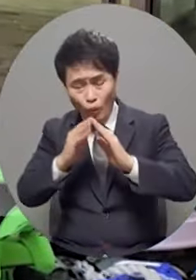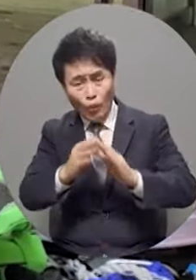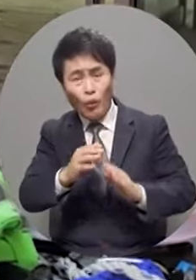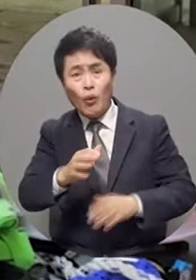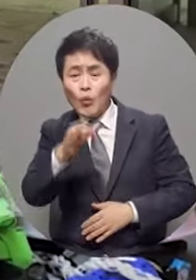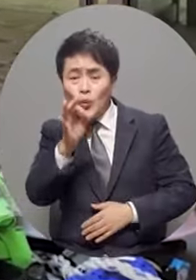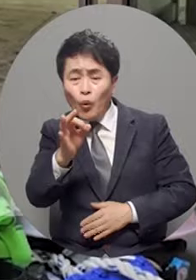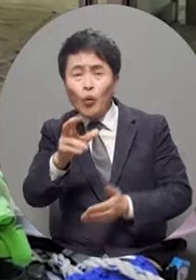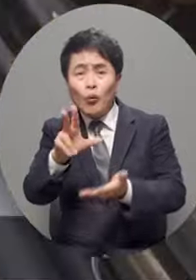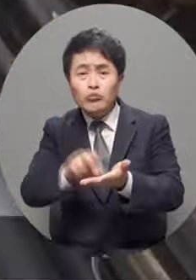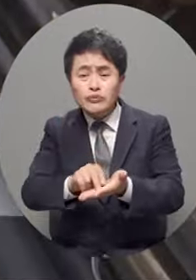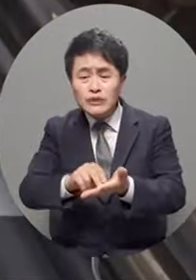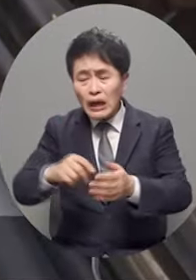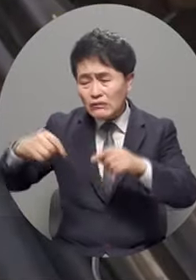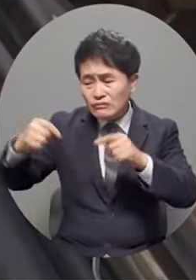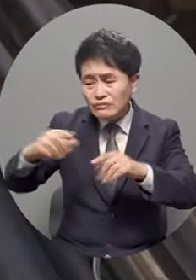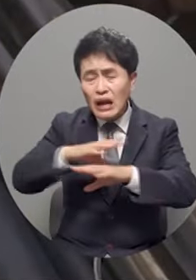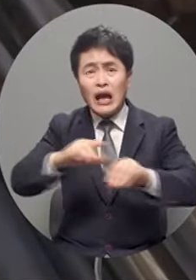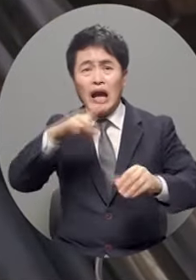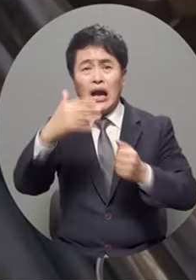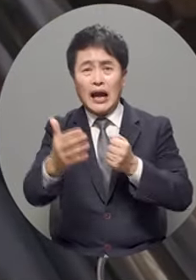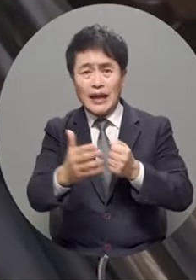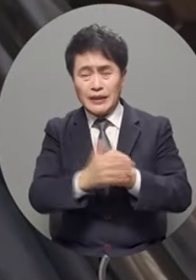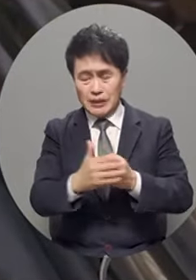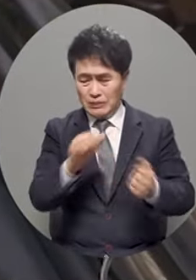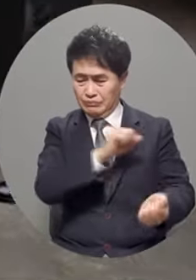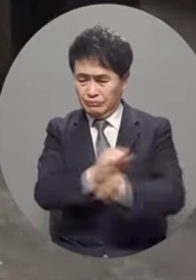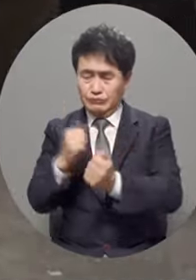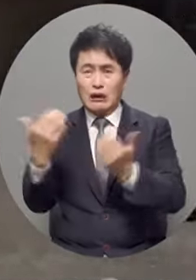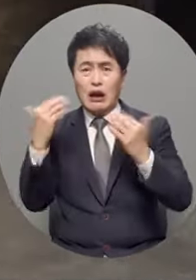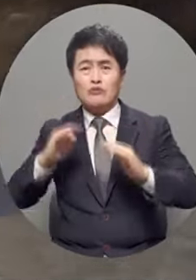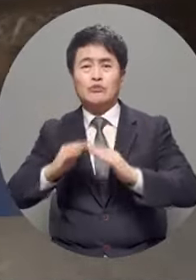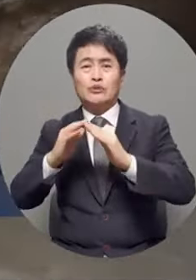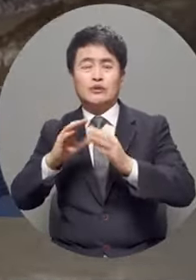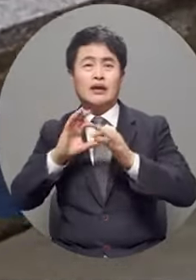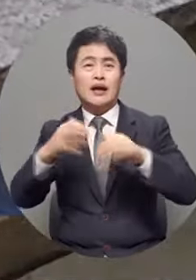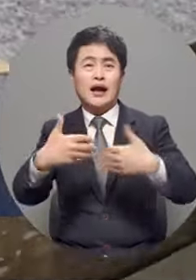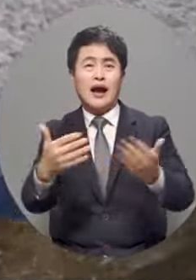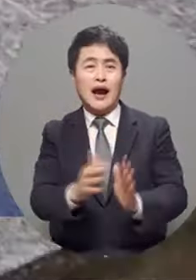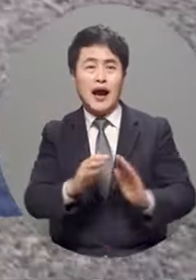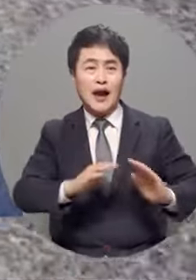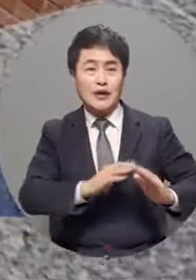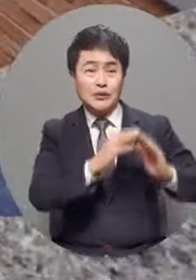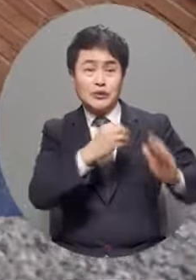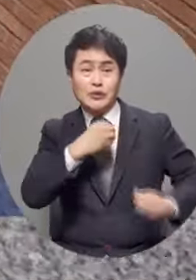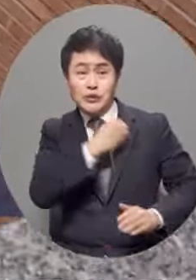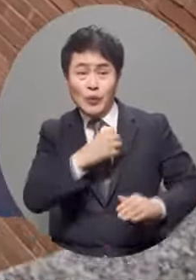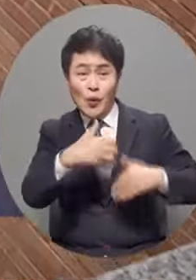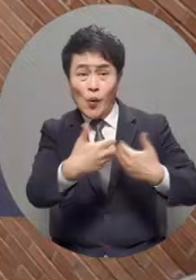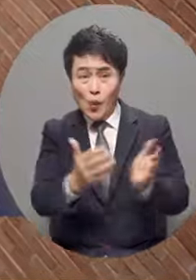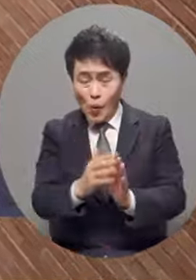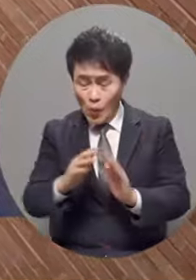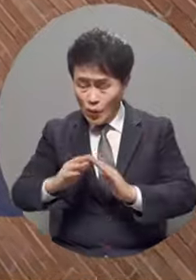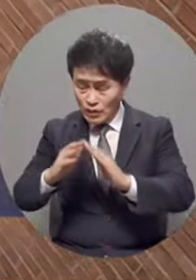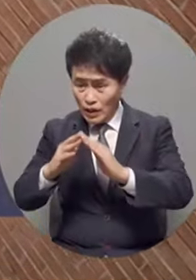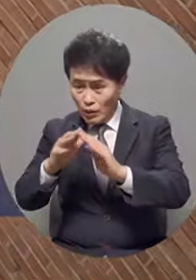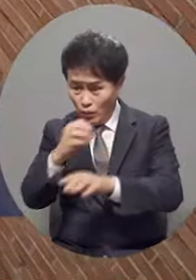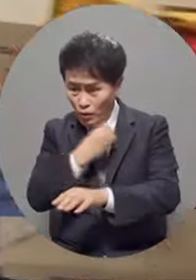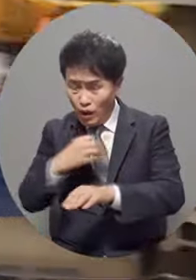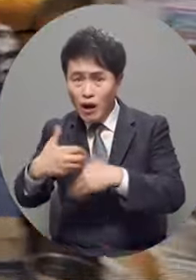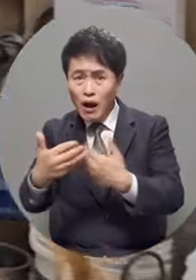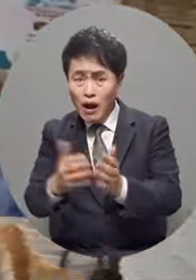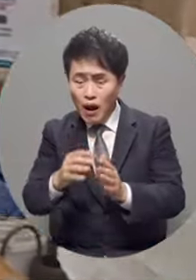문제가 불거져 학교 공사에도 불똥이 튀었기 때문입니다. 시공사하고 조합 간에 문제가 있어서 그건 농업이